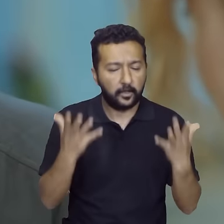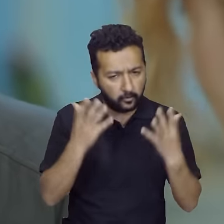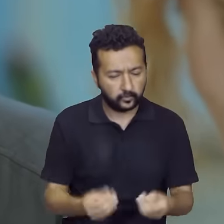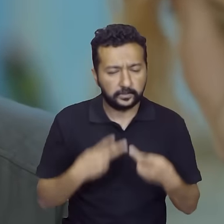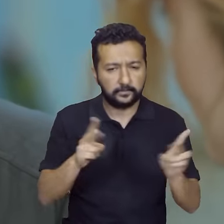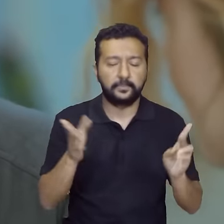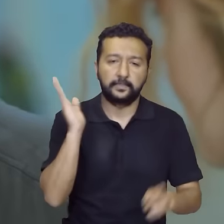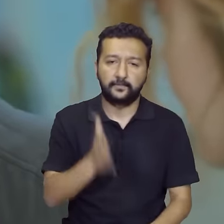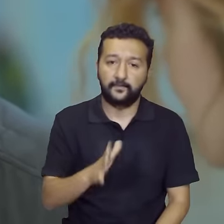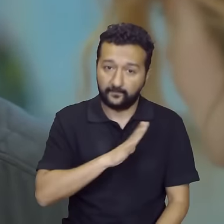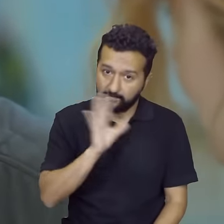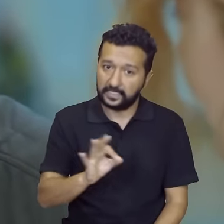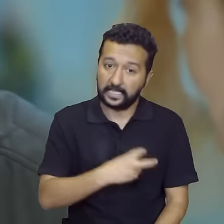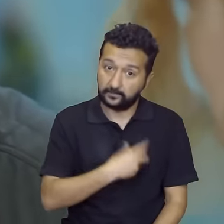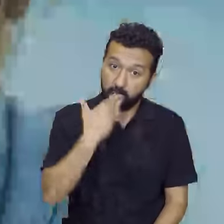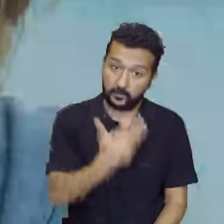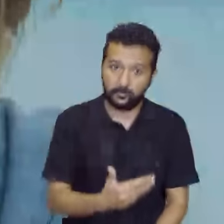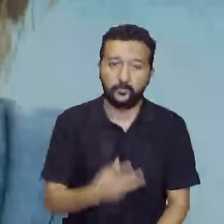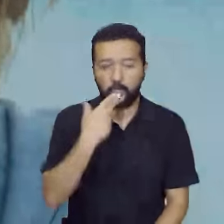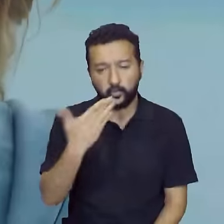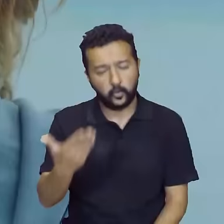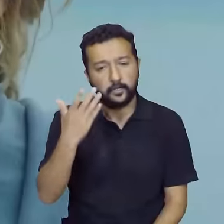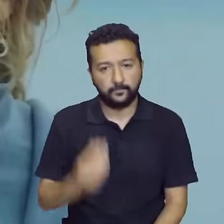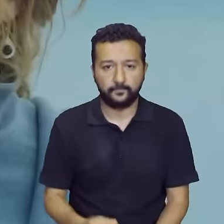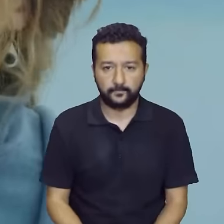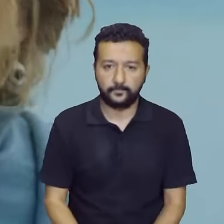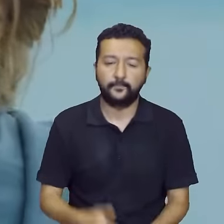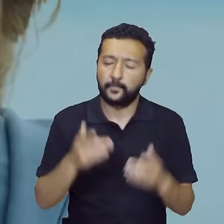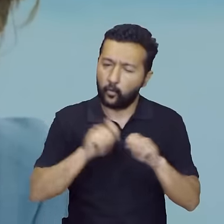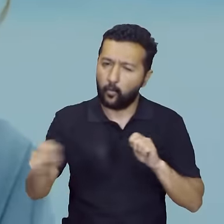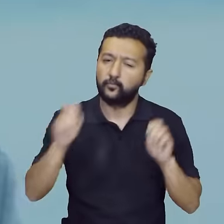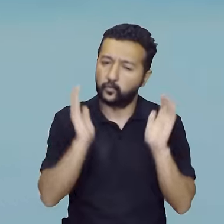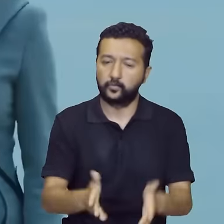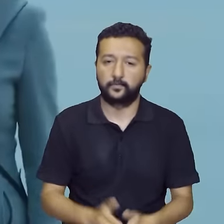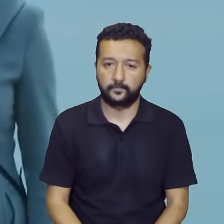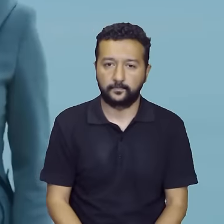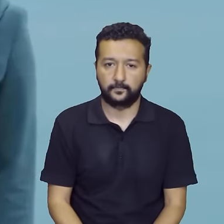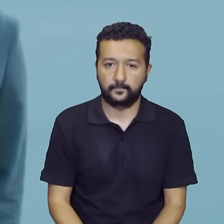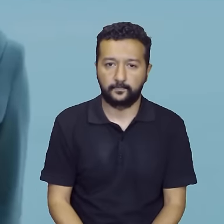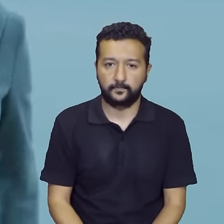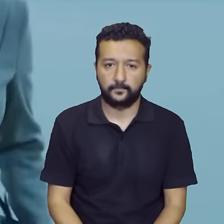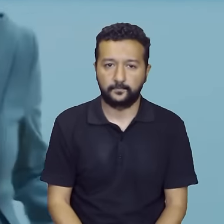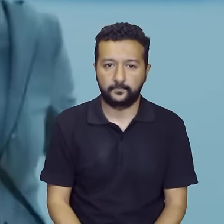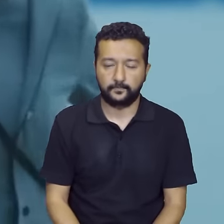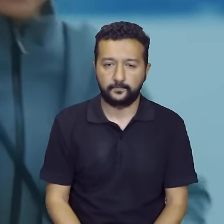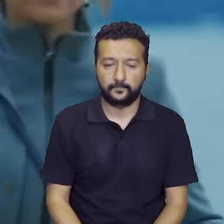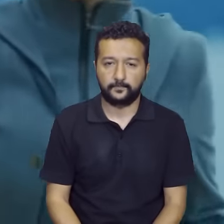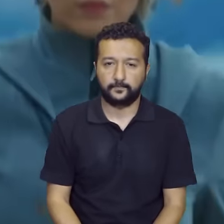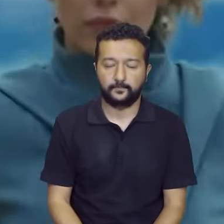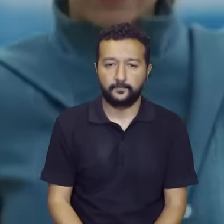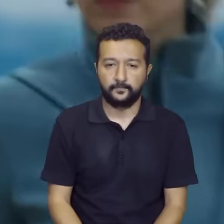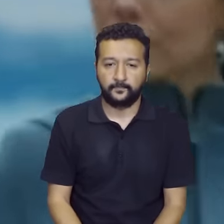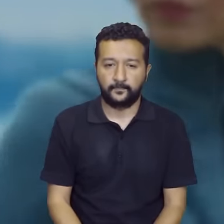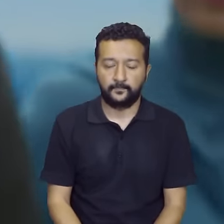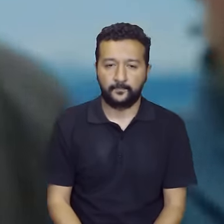ne olacaksa olsun. Var mısın aşkım, söylüyor muyuz? Söyleyelim. İnceldiği yerden kopsun. El ele kararlı, sağlam